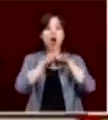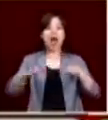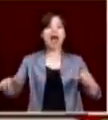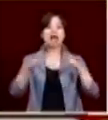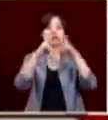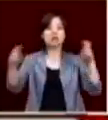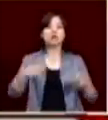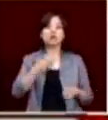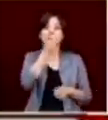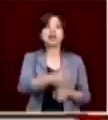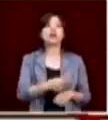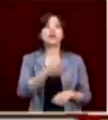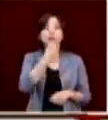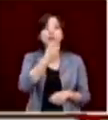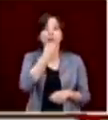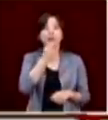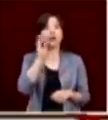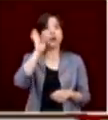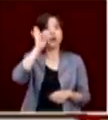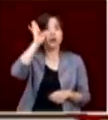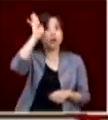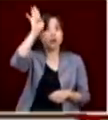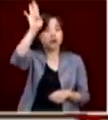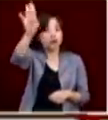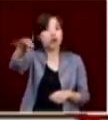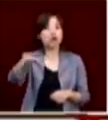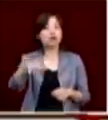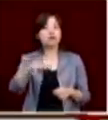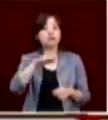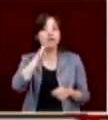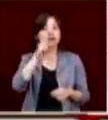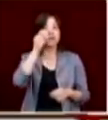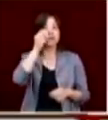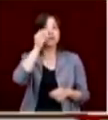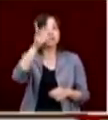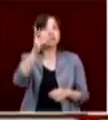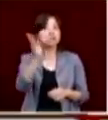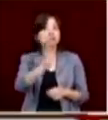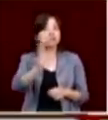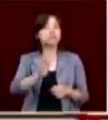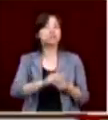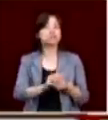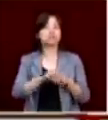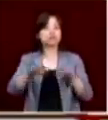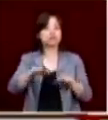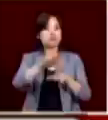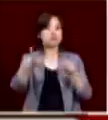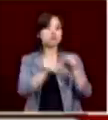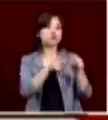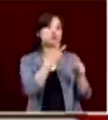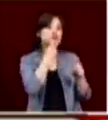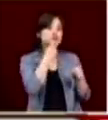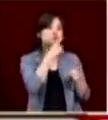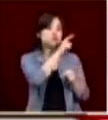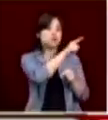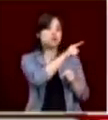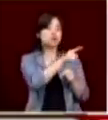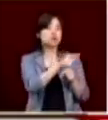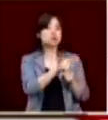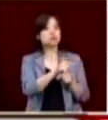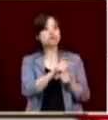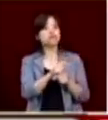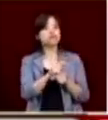意愿，后来经过要到两个多月，党中央才伫